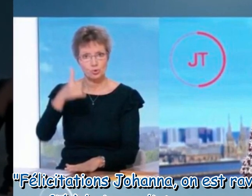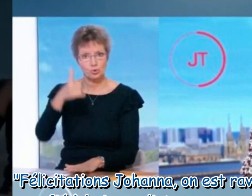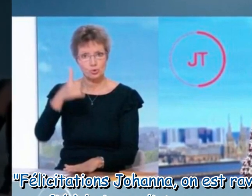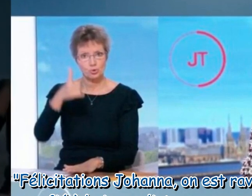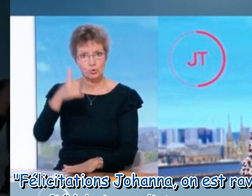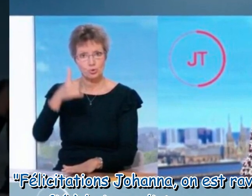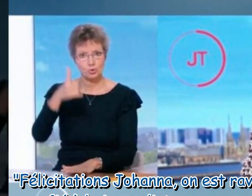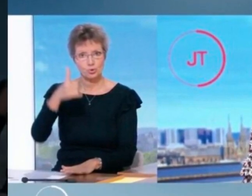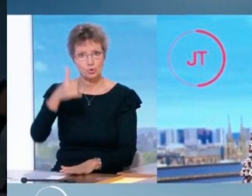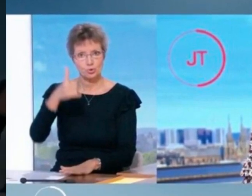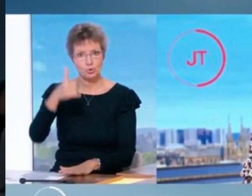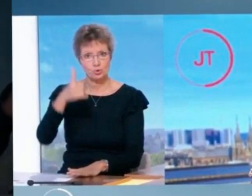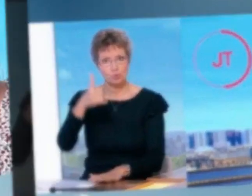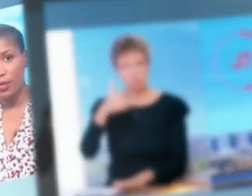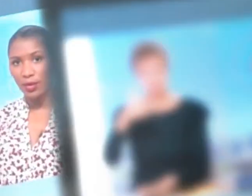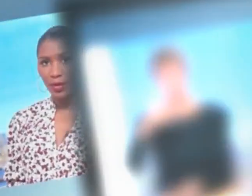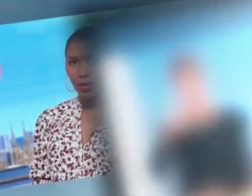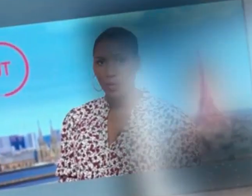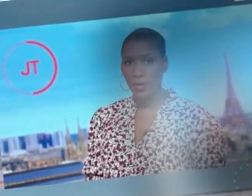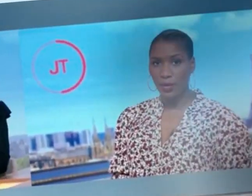plateau, un sourire aux lèvres.